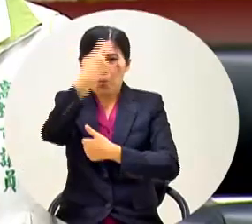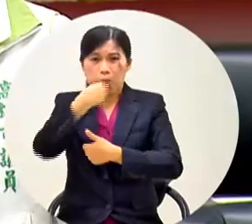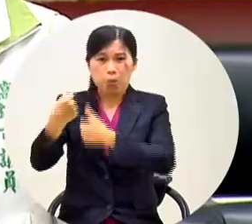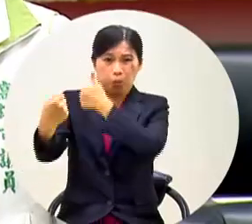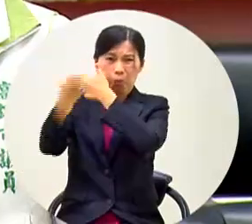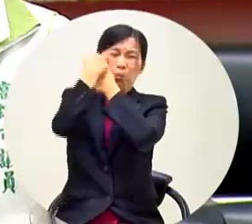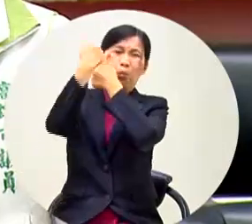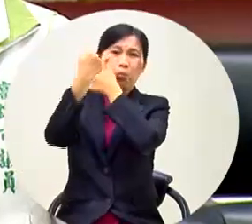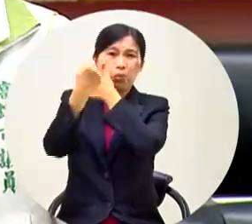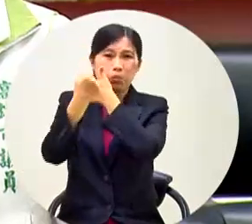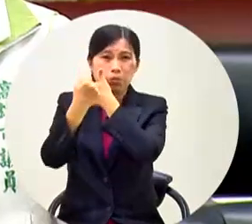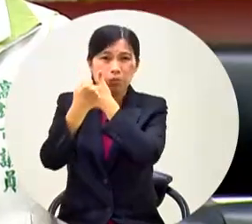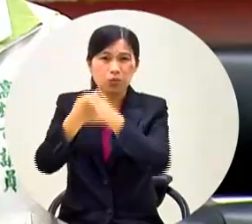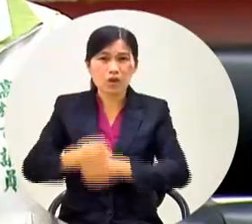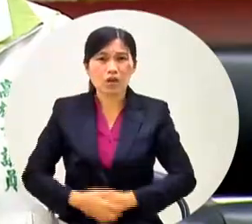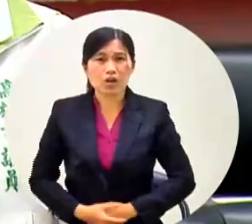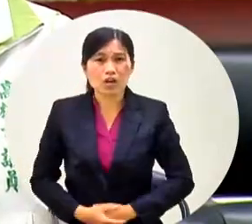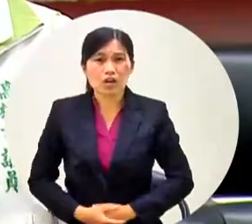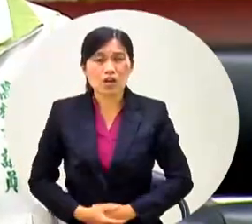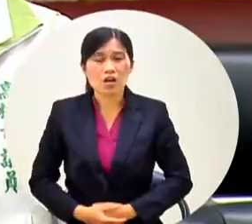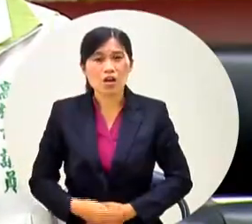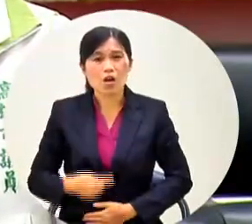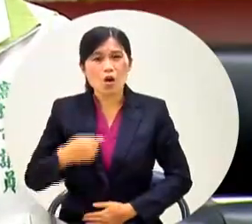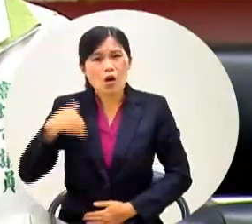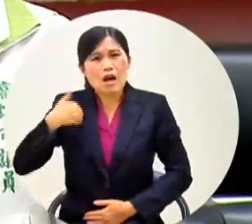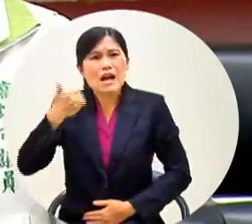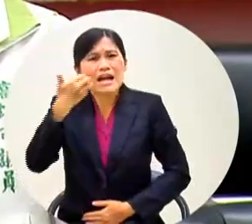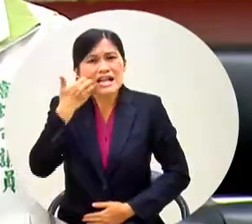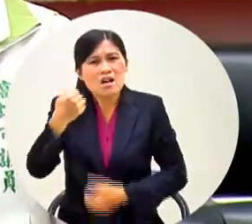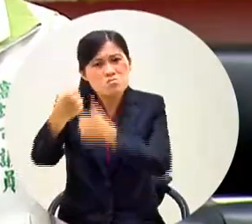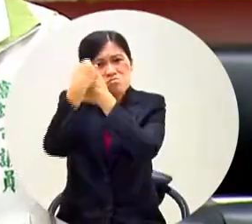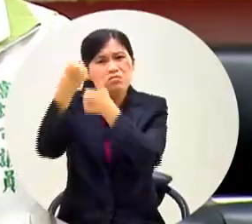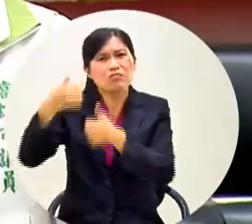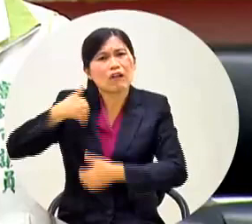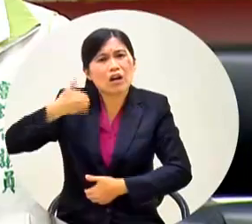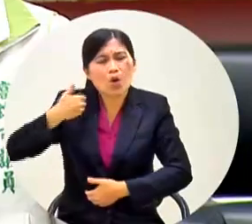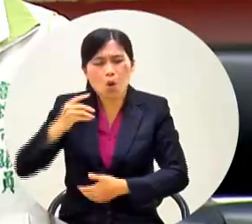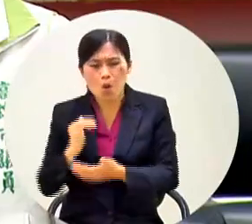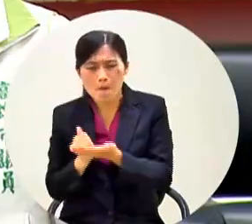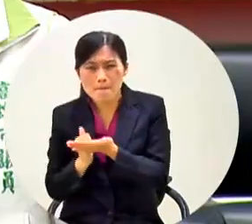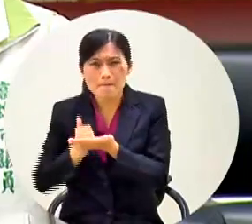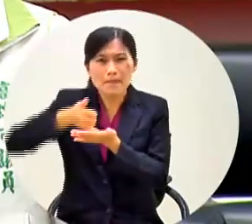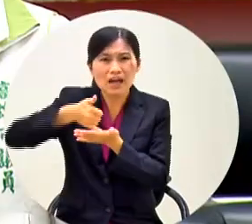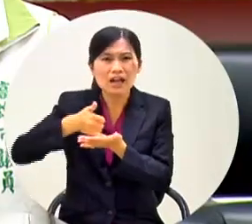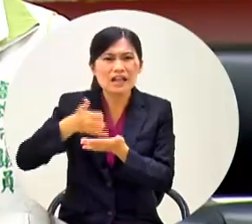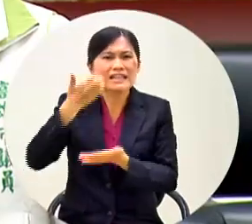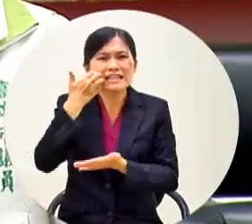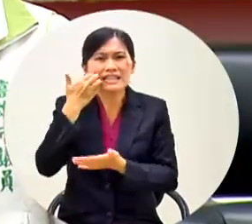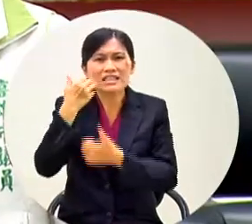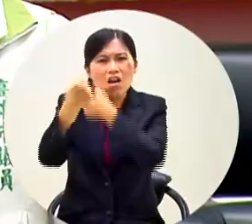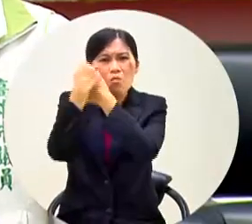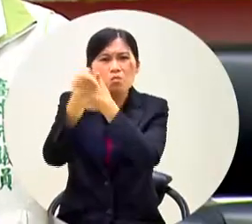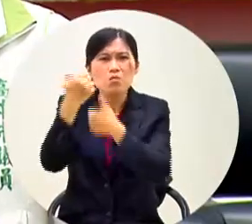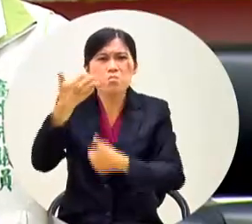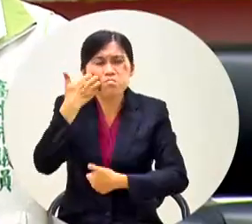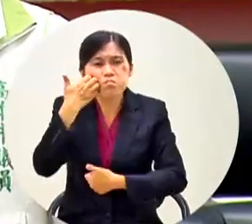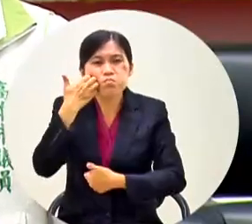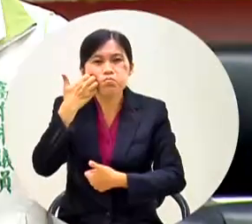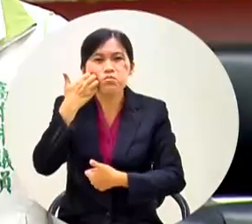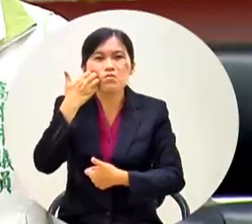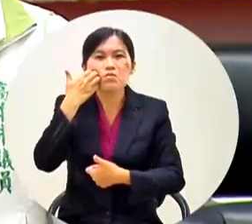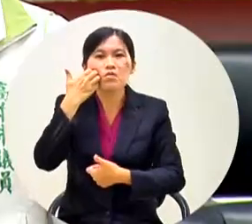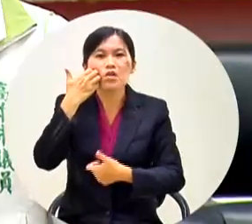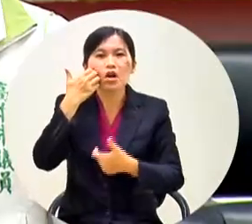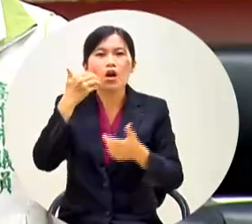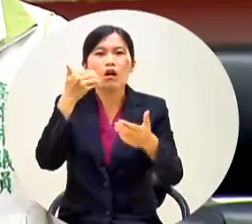当下我不知道谁打的，我爬起来说到底谁打我。果然影片会说话，